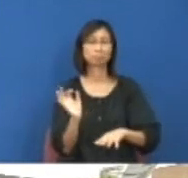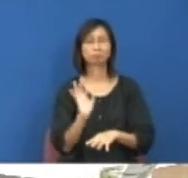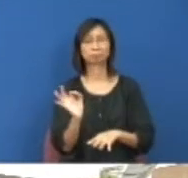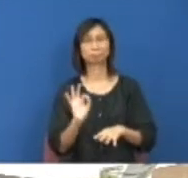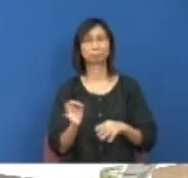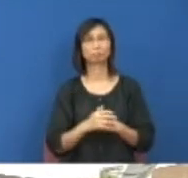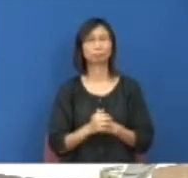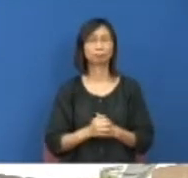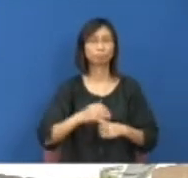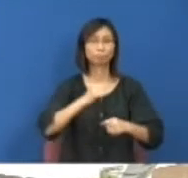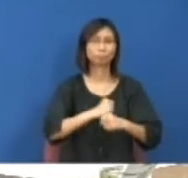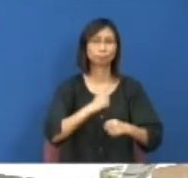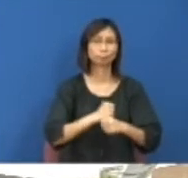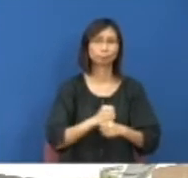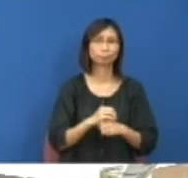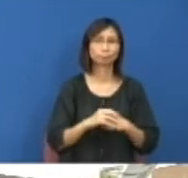去做呢、這、一個